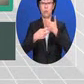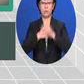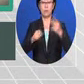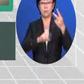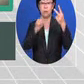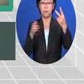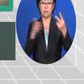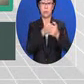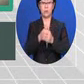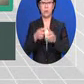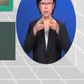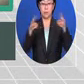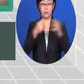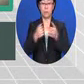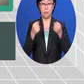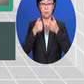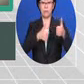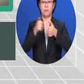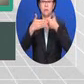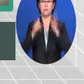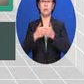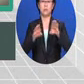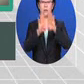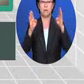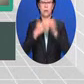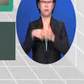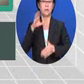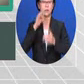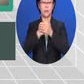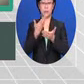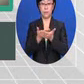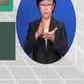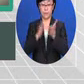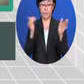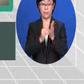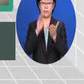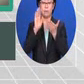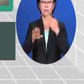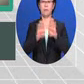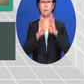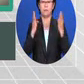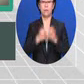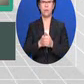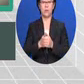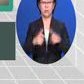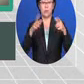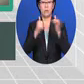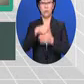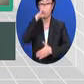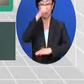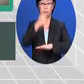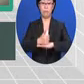2월부터 3층에 있는 건강상담실을 열린 건강카페로 새롭게 단장을 마치고 문을 열어 시민들의